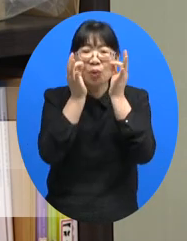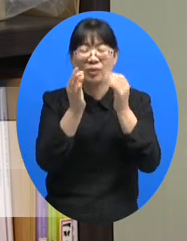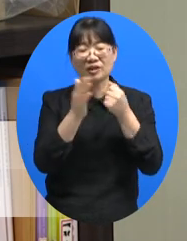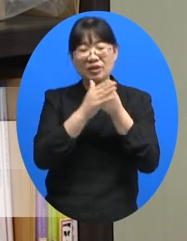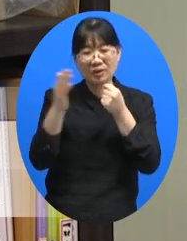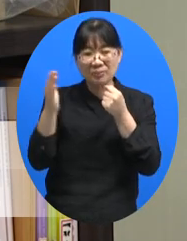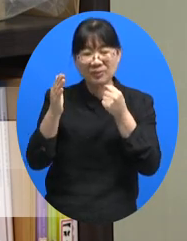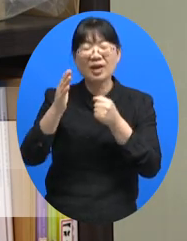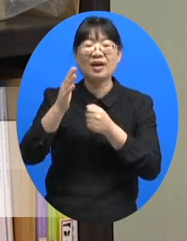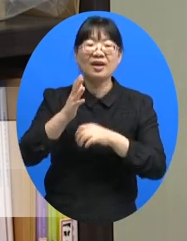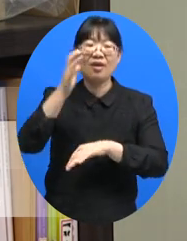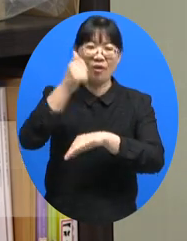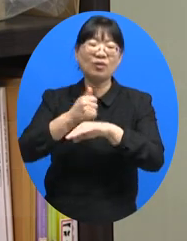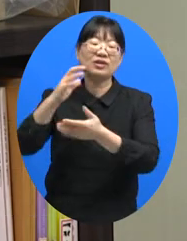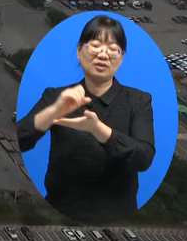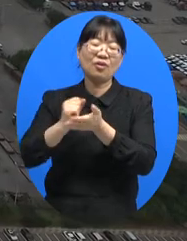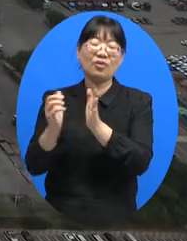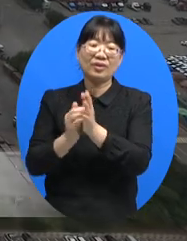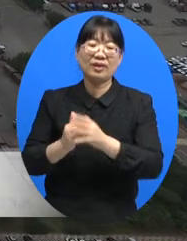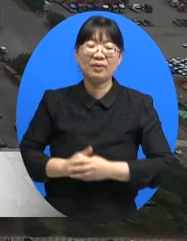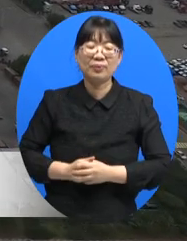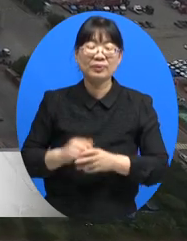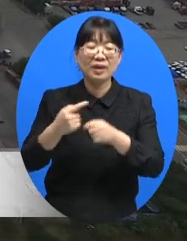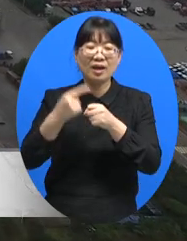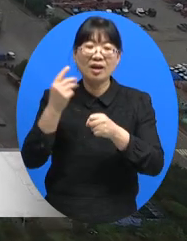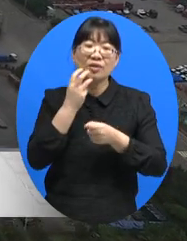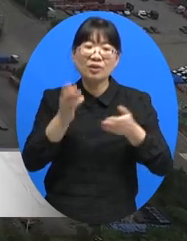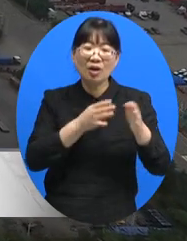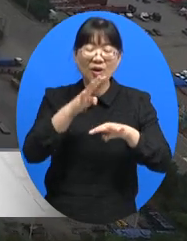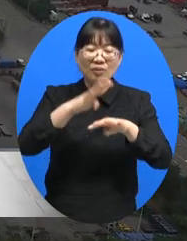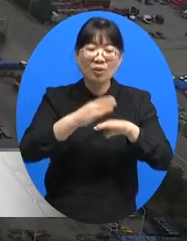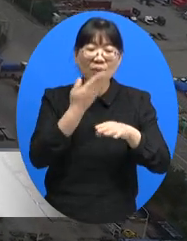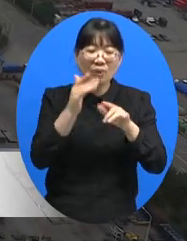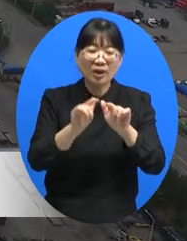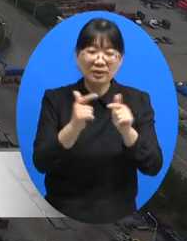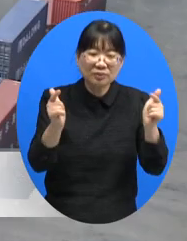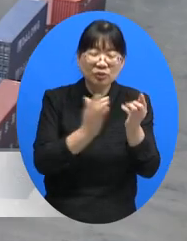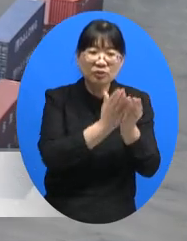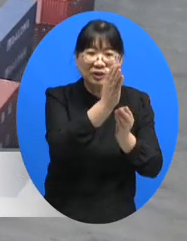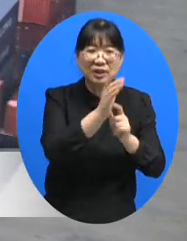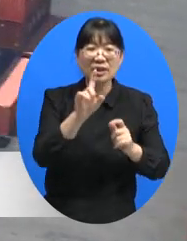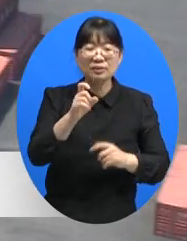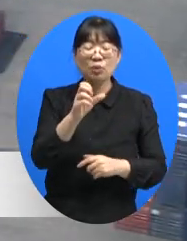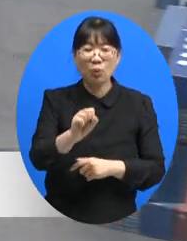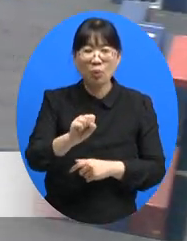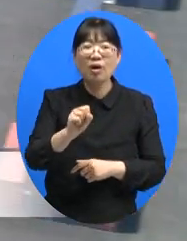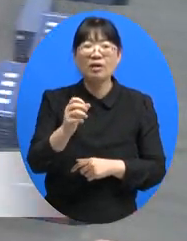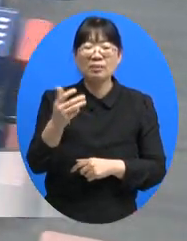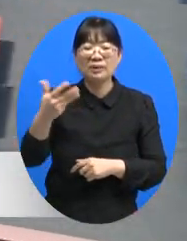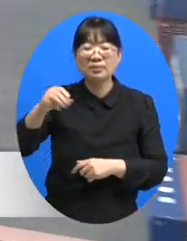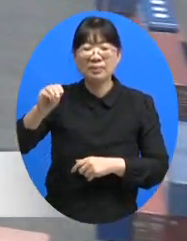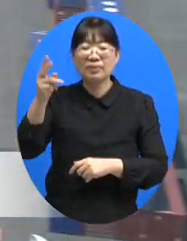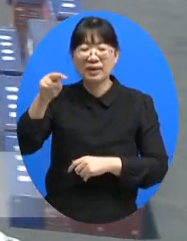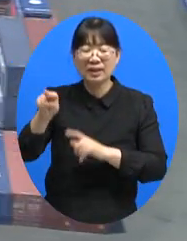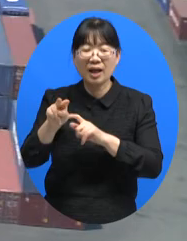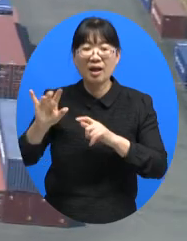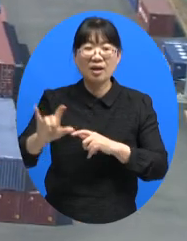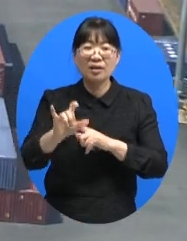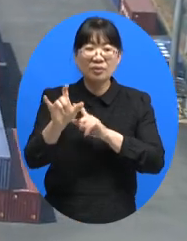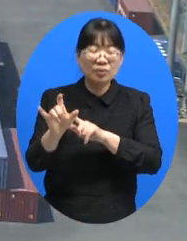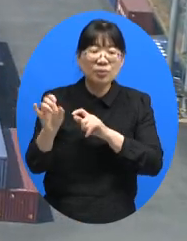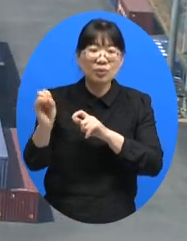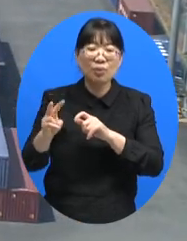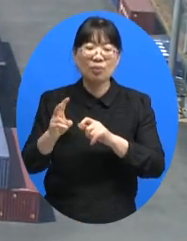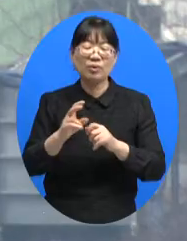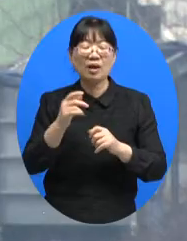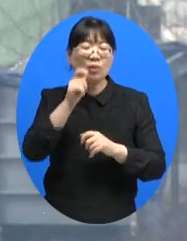했기 때문에 이렇다라고 이렇게 생각을 합니다. 지난해 경기도의 농식품 수출 실적은 15억 8천만 달러. 코로나19와 우크라이나